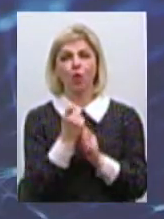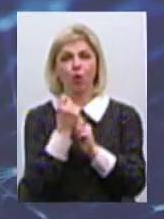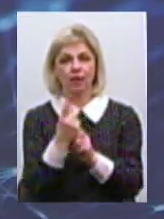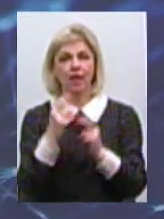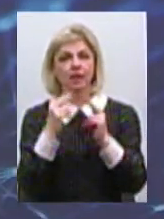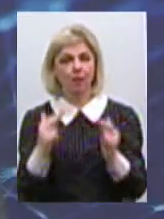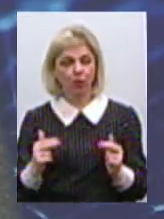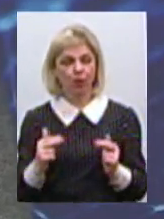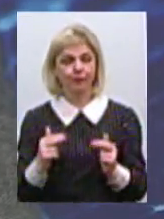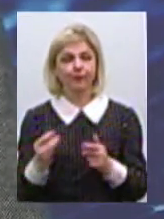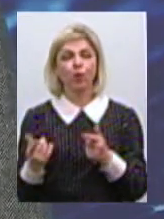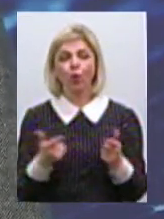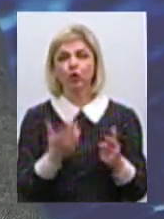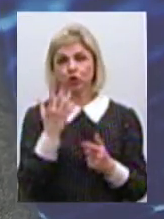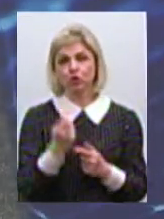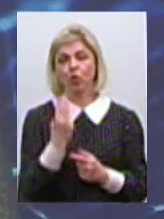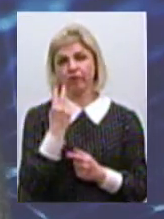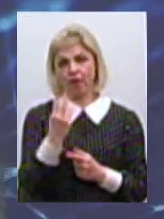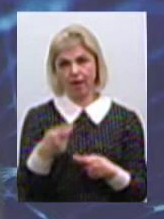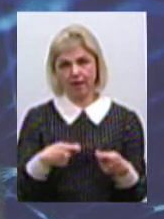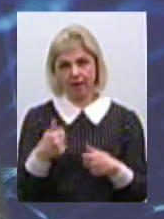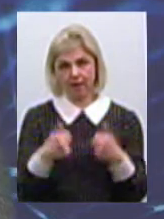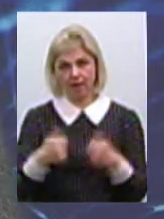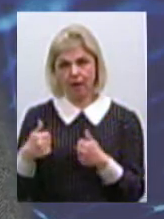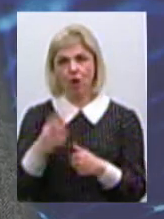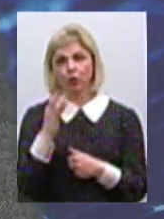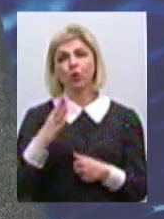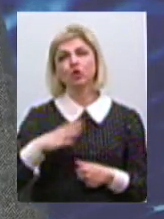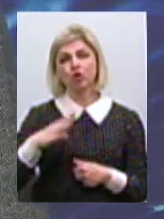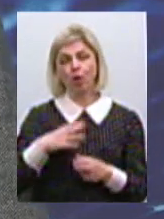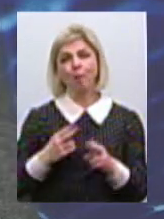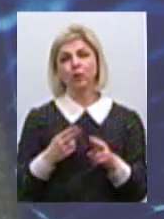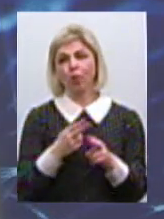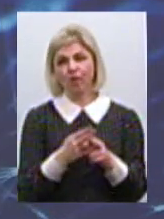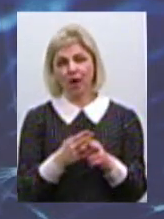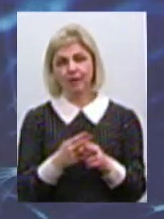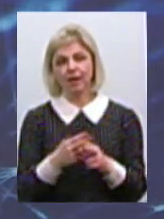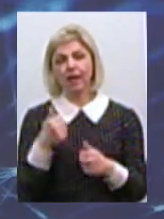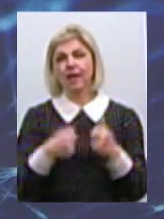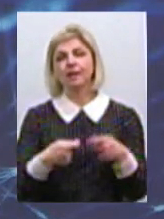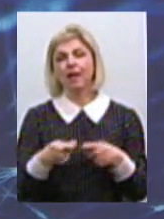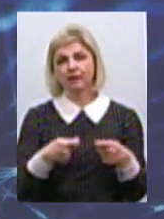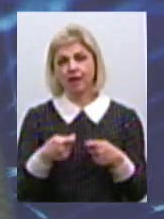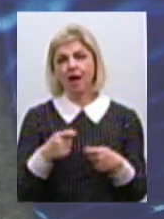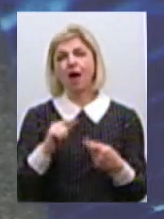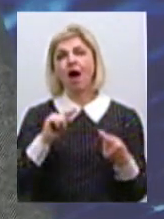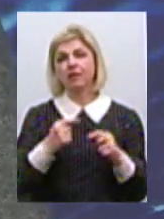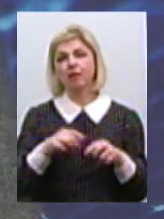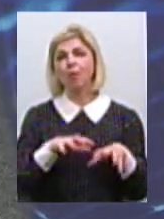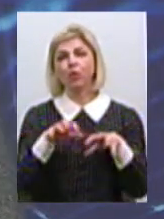Дніпро. Готуємо ще два тендери. Але знову ж таки очікуємо блокування в тендер в антимонопольному